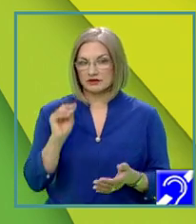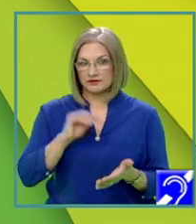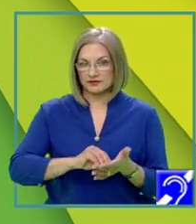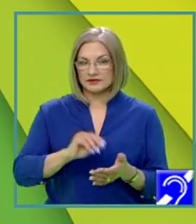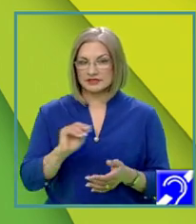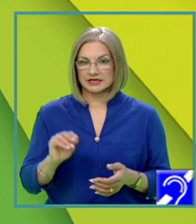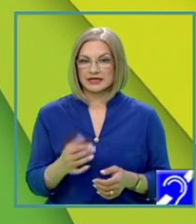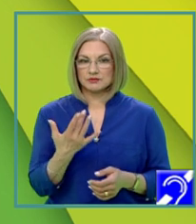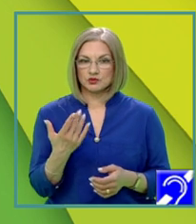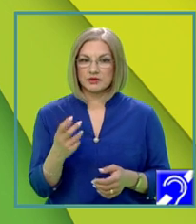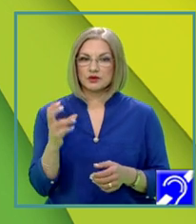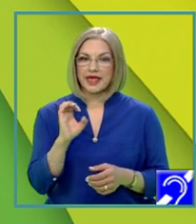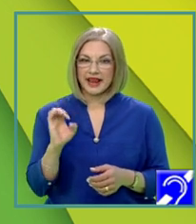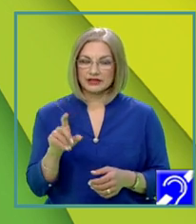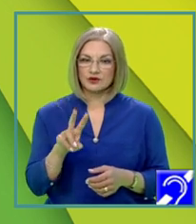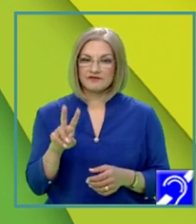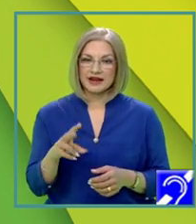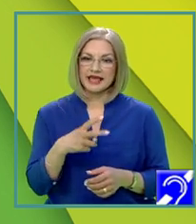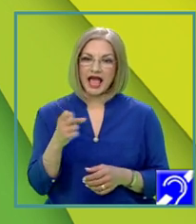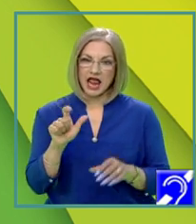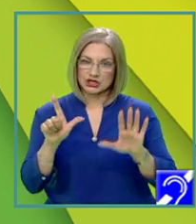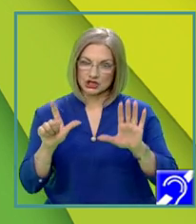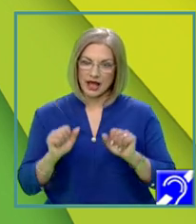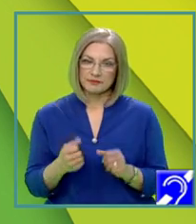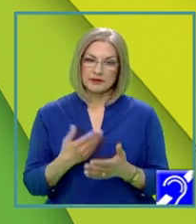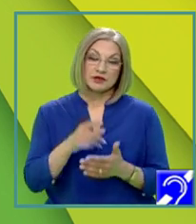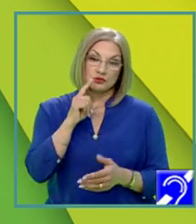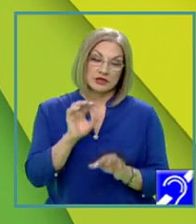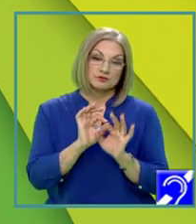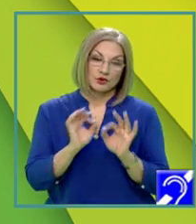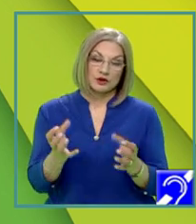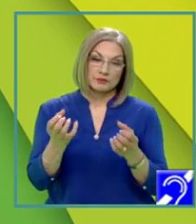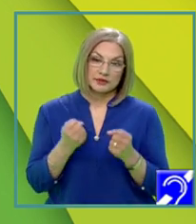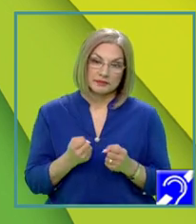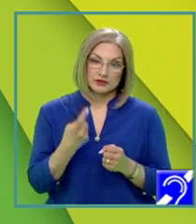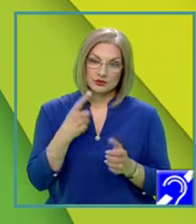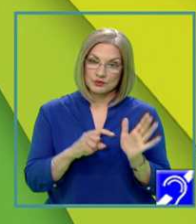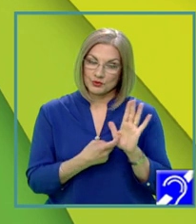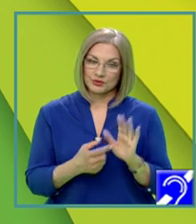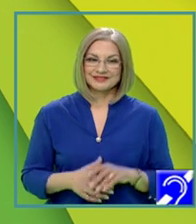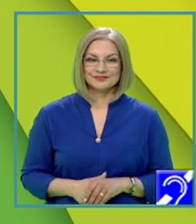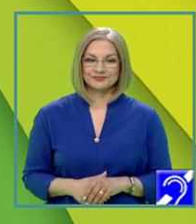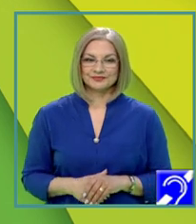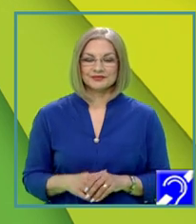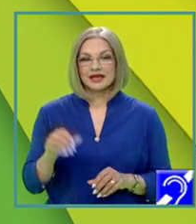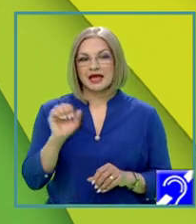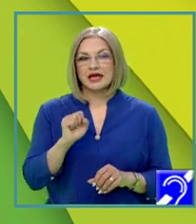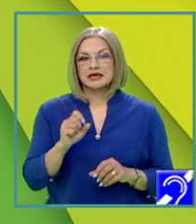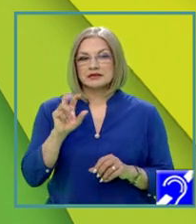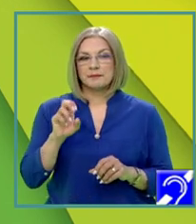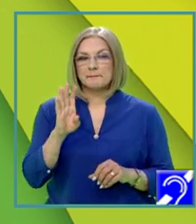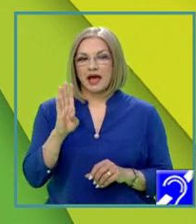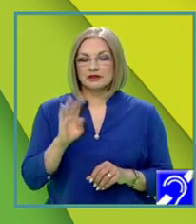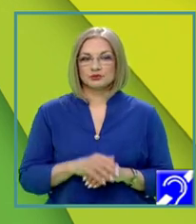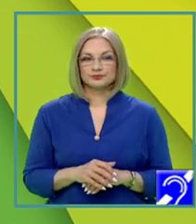numărul electronilor de valență egal cu șapte pentru răspunsul corect veți primi un punct la subiectul 4b